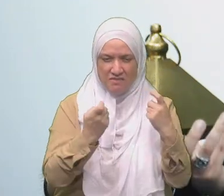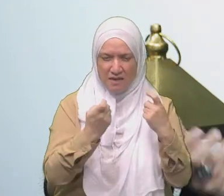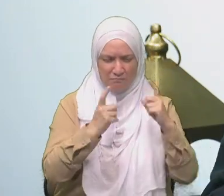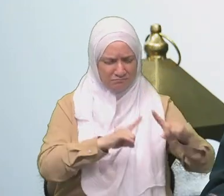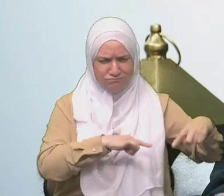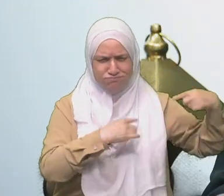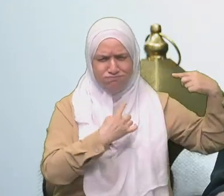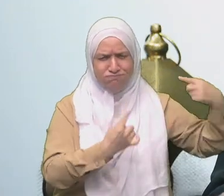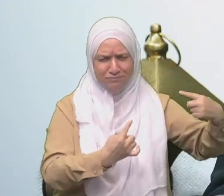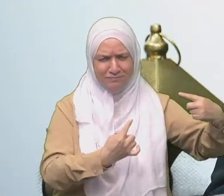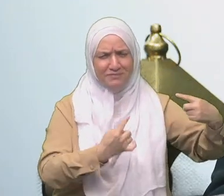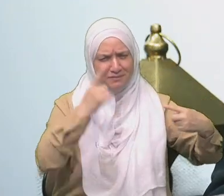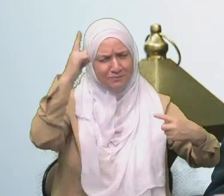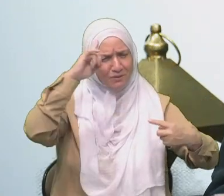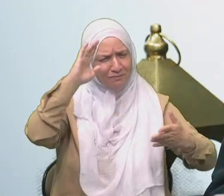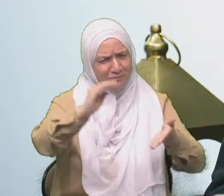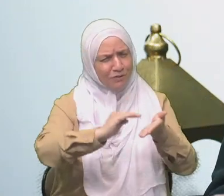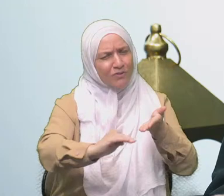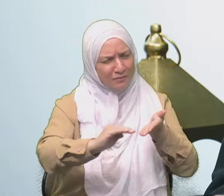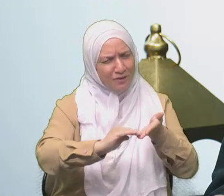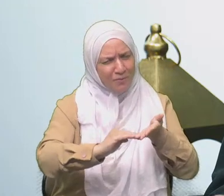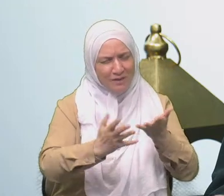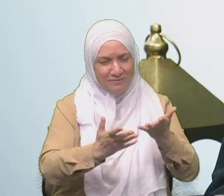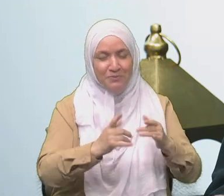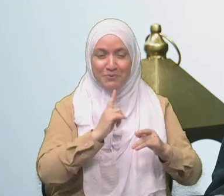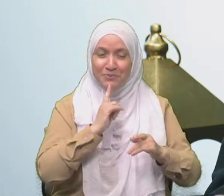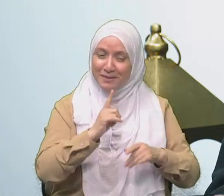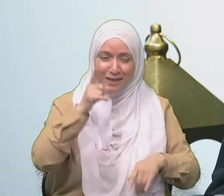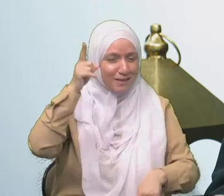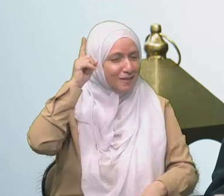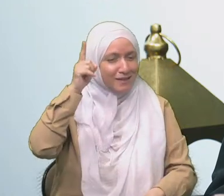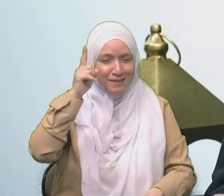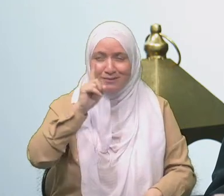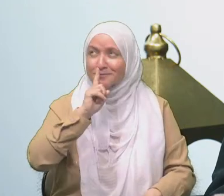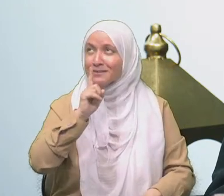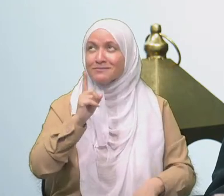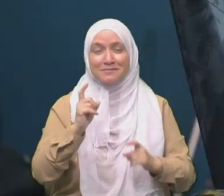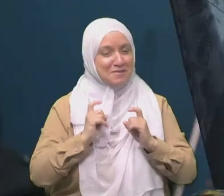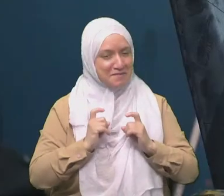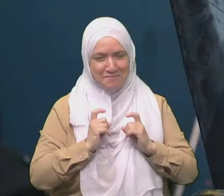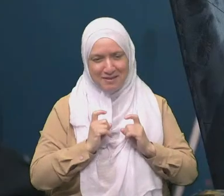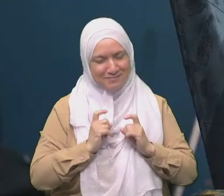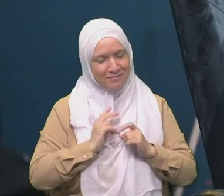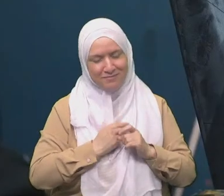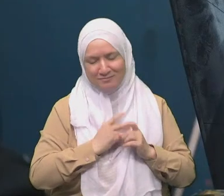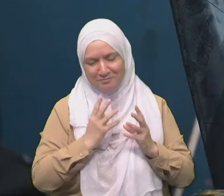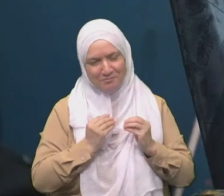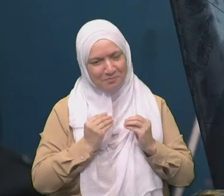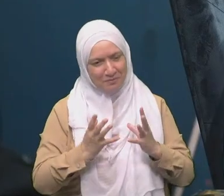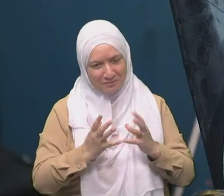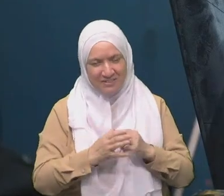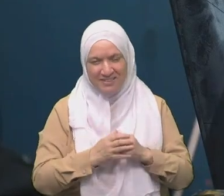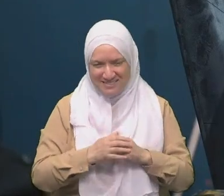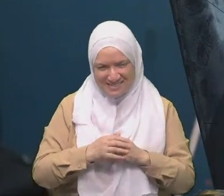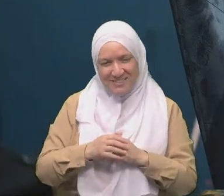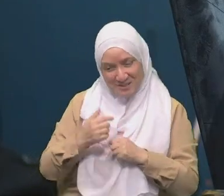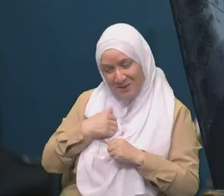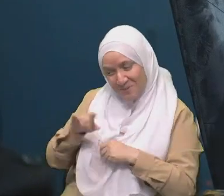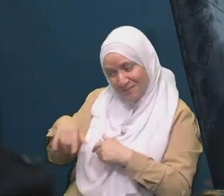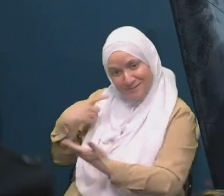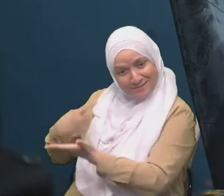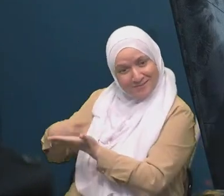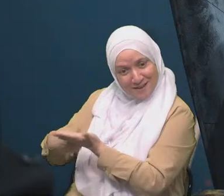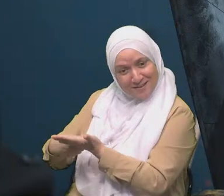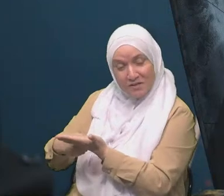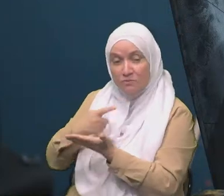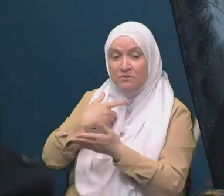May Allah subhanahu wa ta'ala grant that to us. I think also we talked about this last night when hadith al-Nabi sallallahu alayhi wa sallam, من لا يسأل الله يغضب